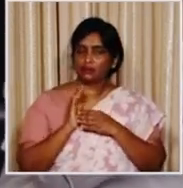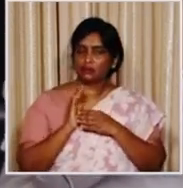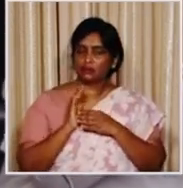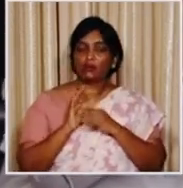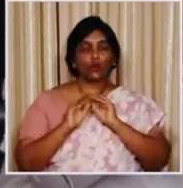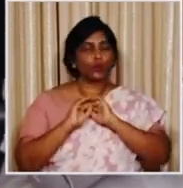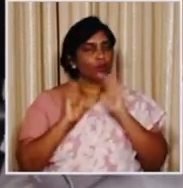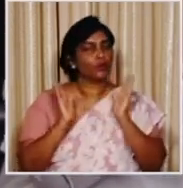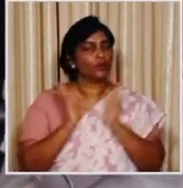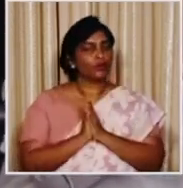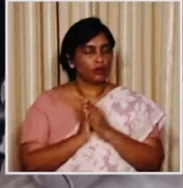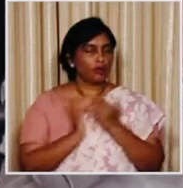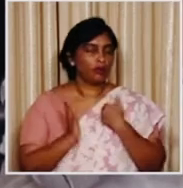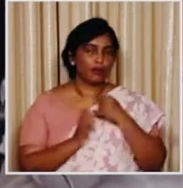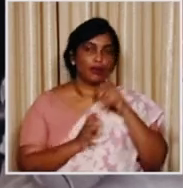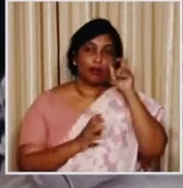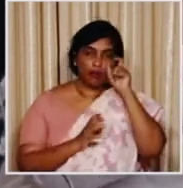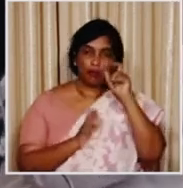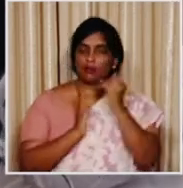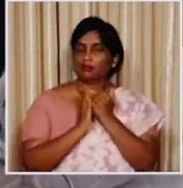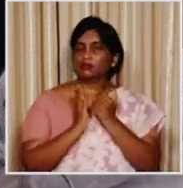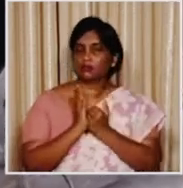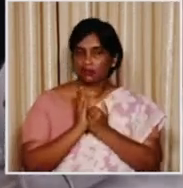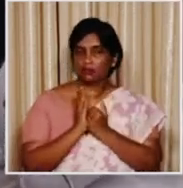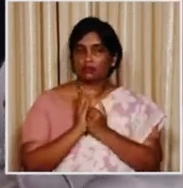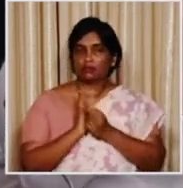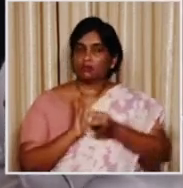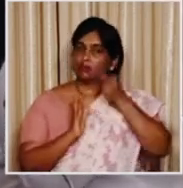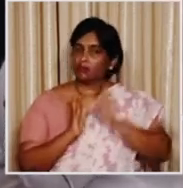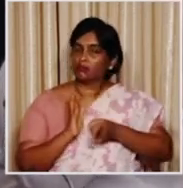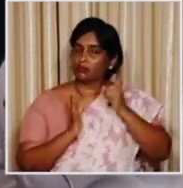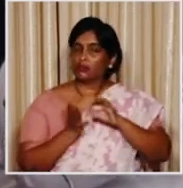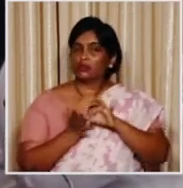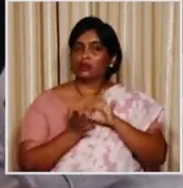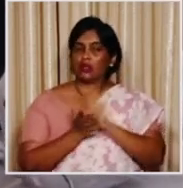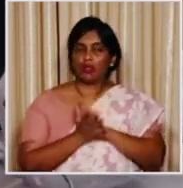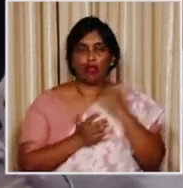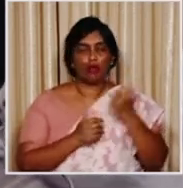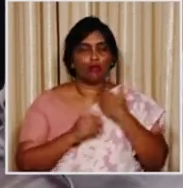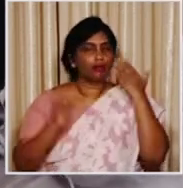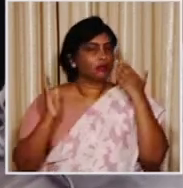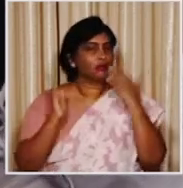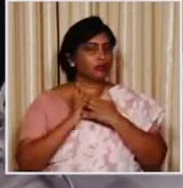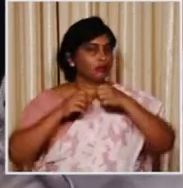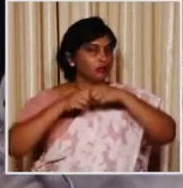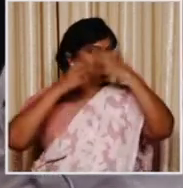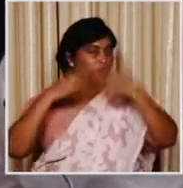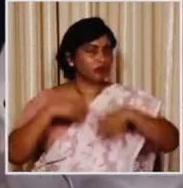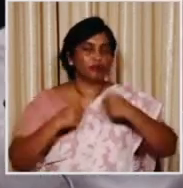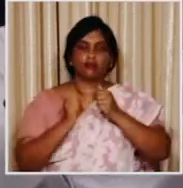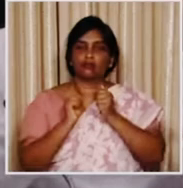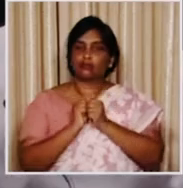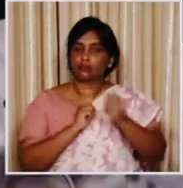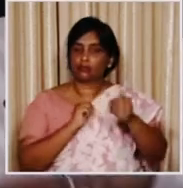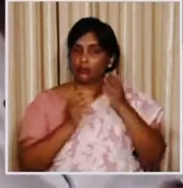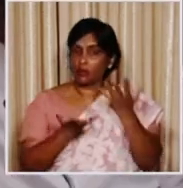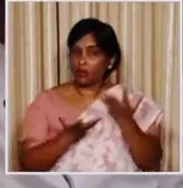මේ ඔක්කොම අපි සලකා බලපු කාරණා පිළිබඳව නිර්දේශත් ඇතුළුව නව රාමුවක් සහ ව්‍යූහාත්මක ප්‍රතිසංස්කරණය